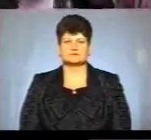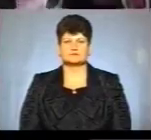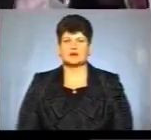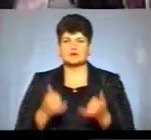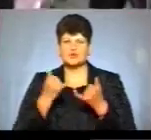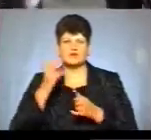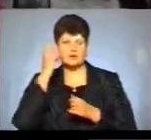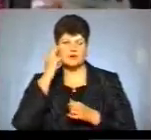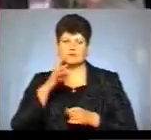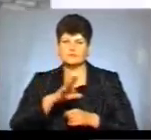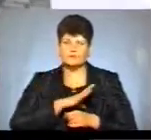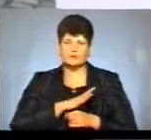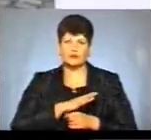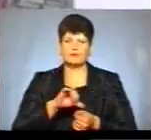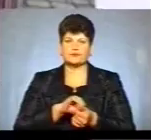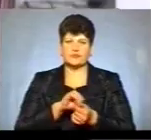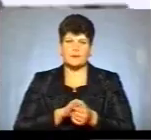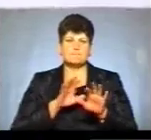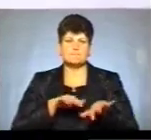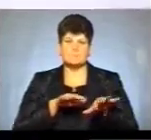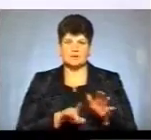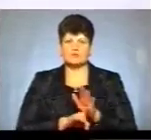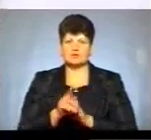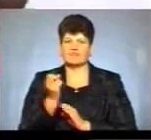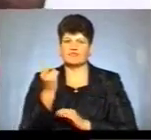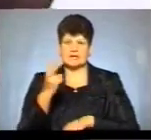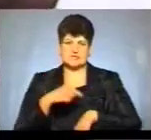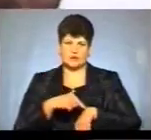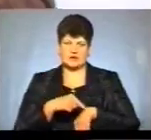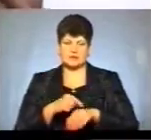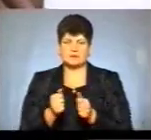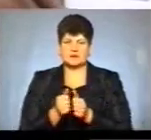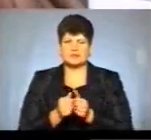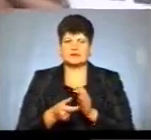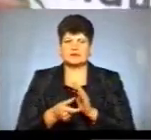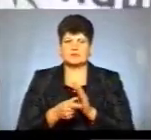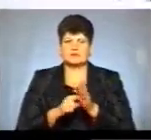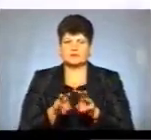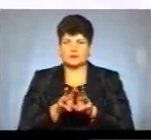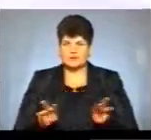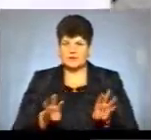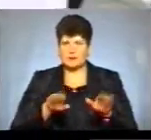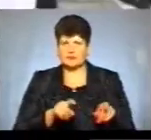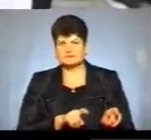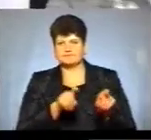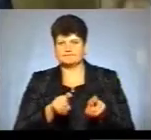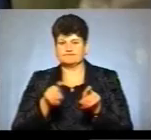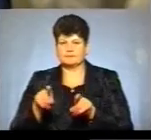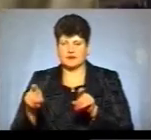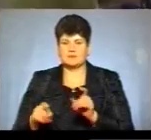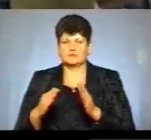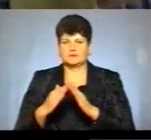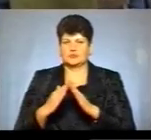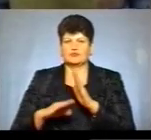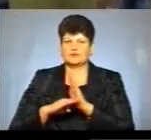Сьогодні в Києві відбувся конопляний марш. Розпочався він о 12-й годині під стінами Кабінету міністрів. Пізніше перемістився до будівлі Верховної